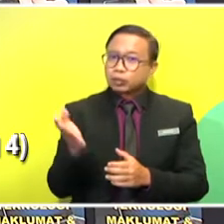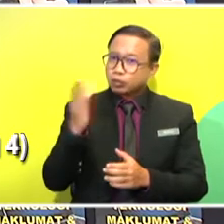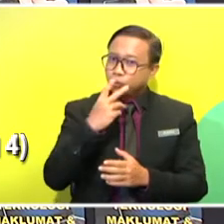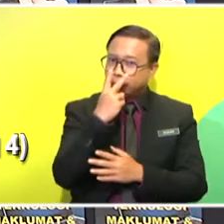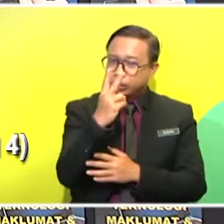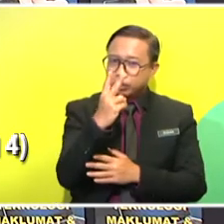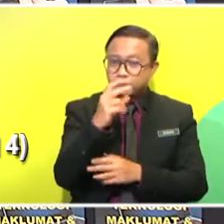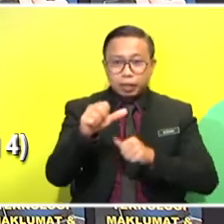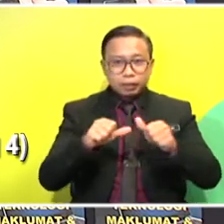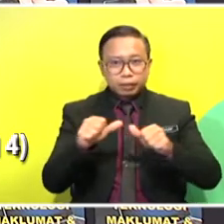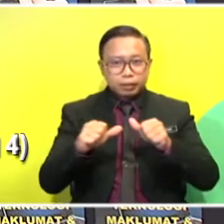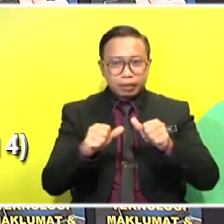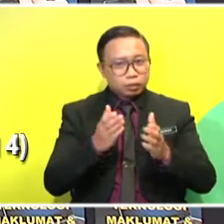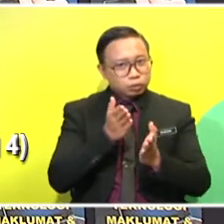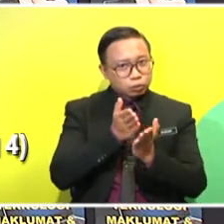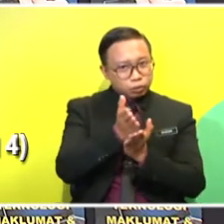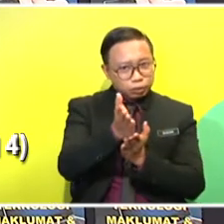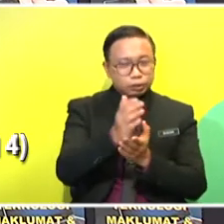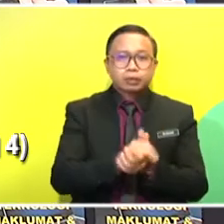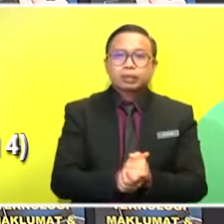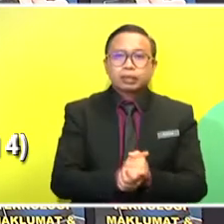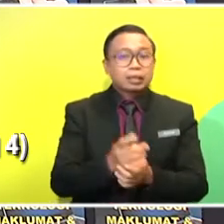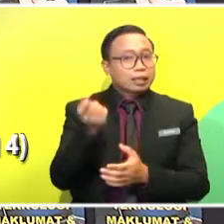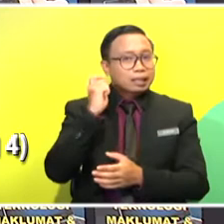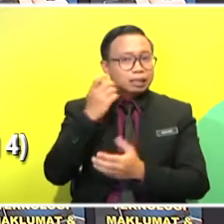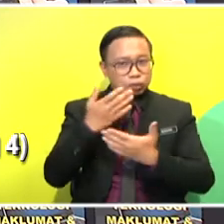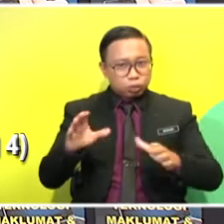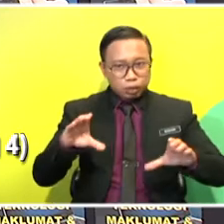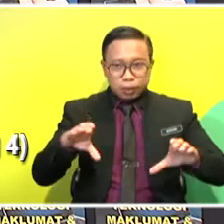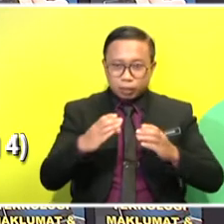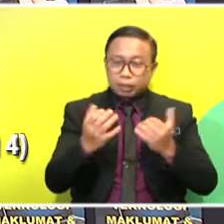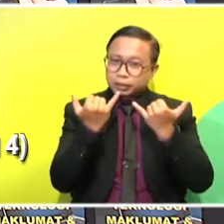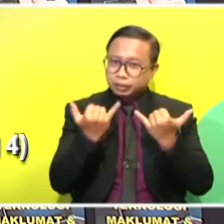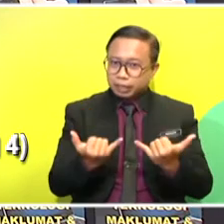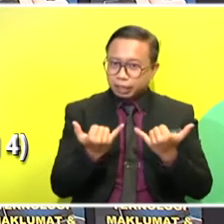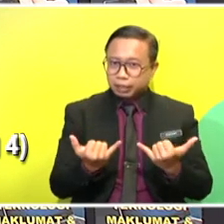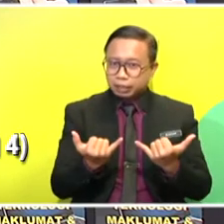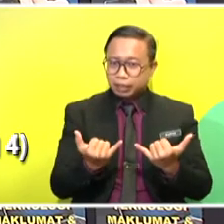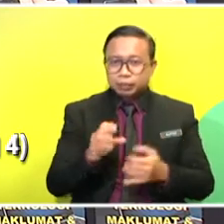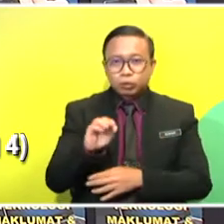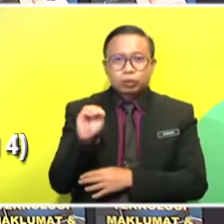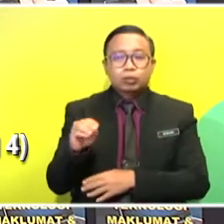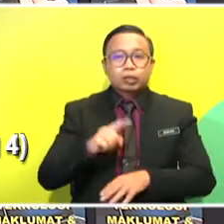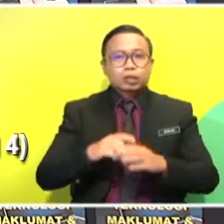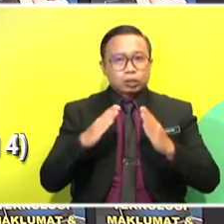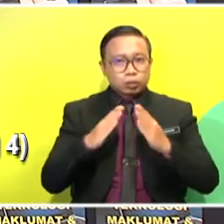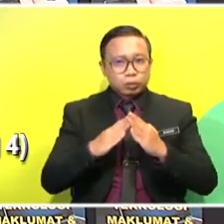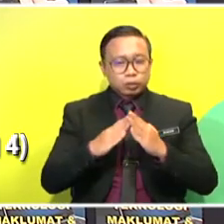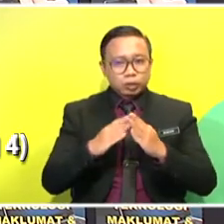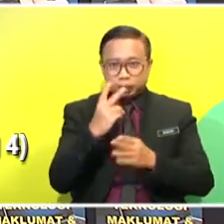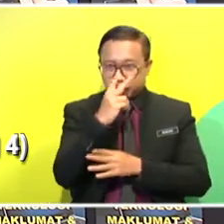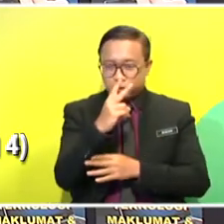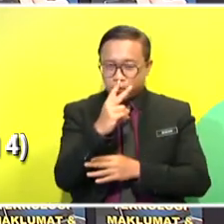nak teruskan aktiviti sebentar tadi kita dah lakukan bersama-sama. Sekarang murid-murid di rumah tengok di sebelah Nisa